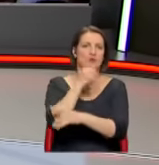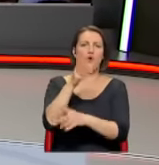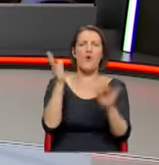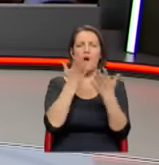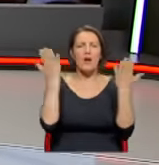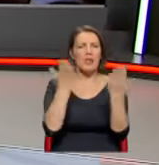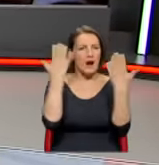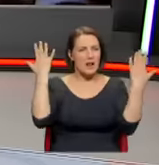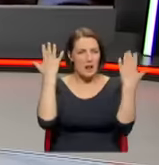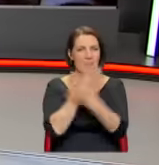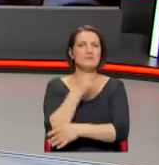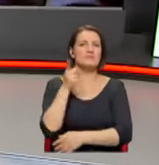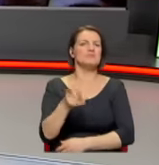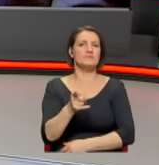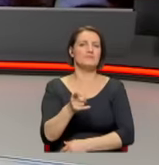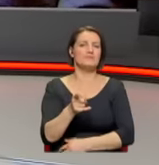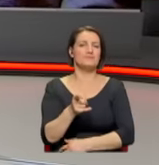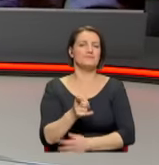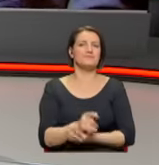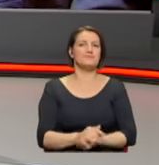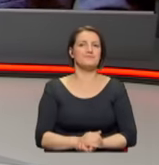kadar yanılıyor ki